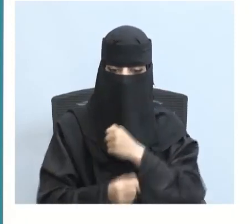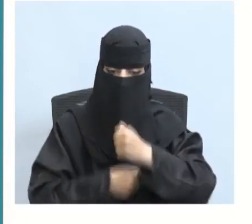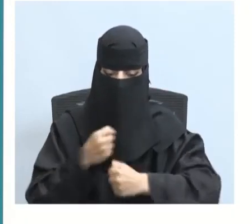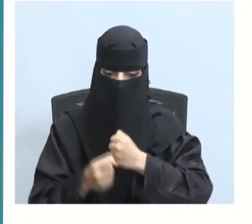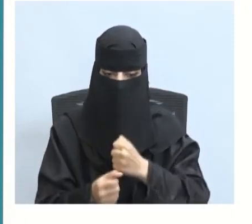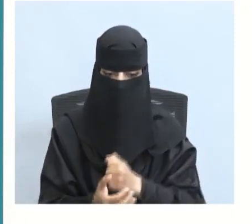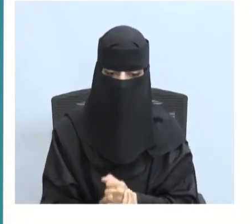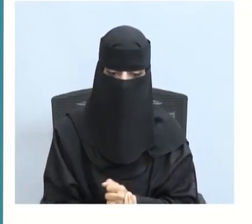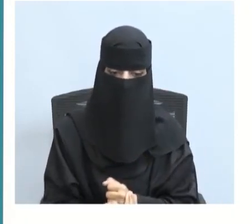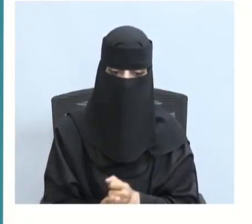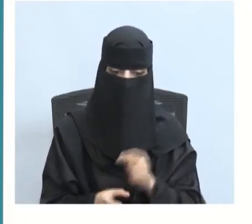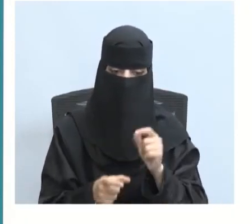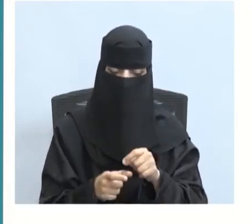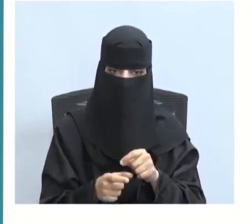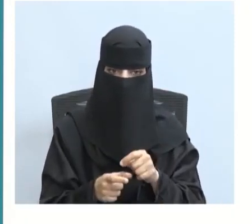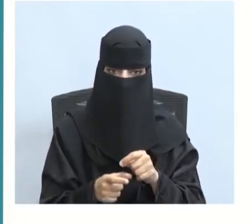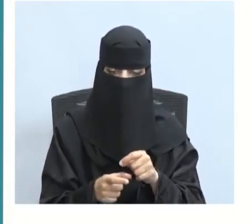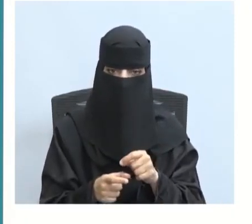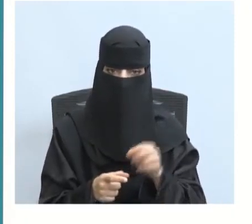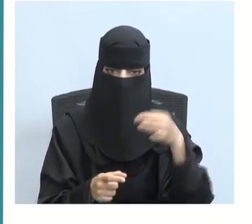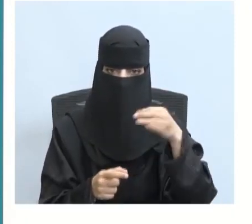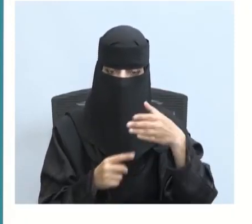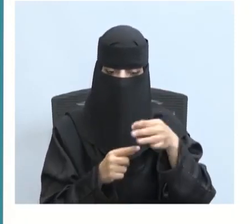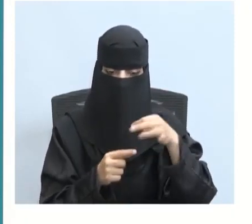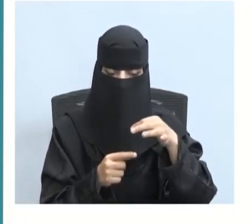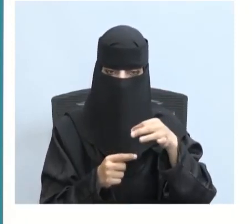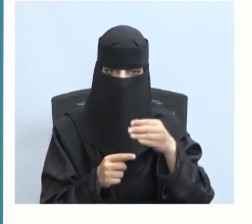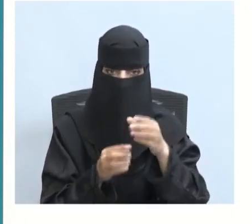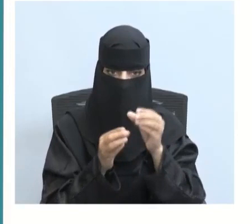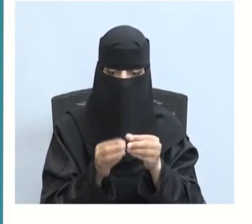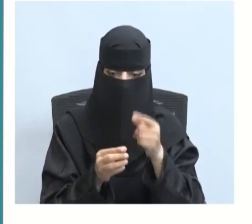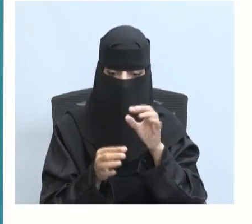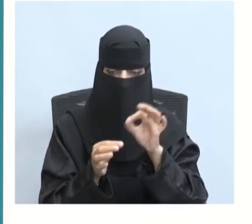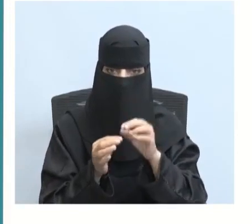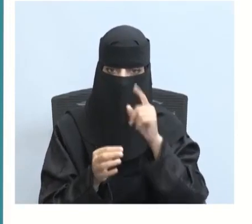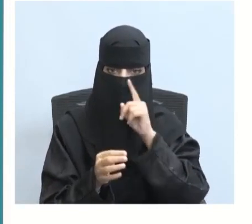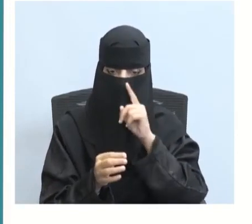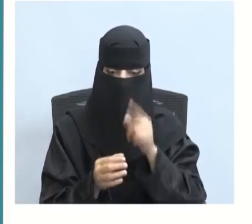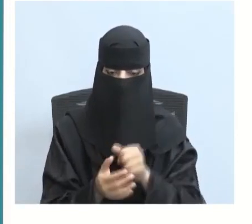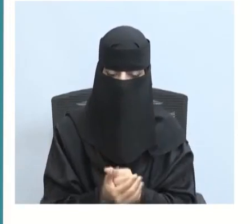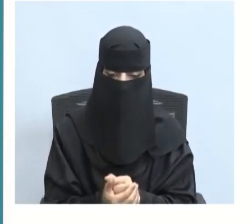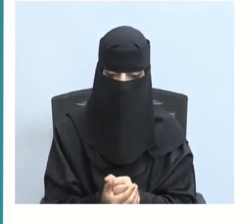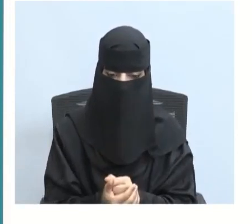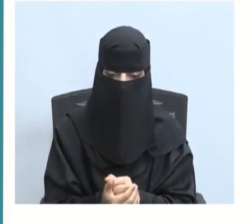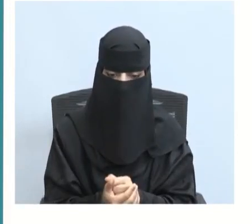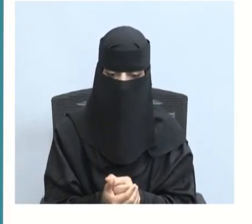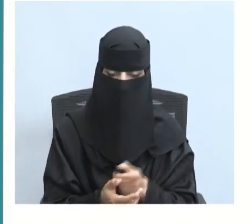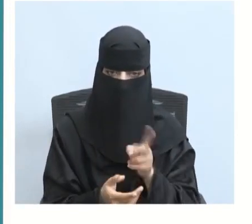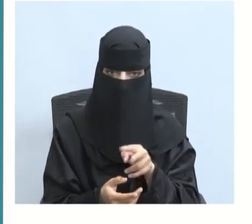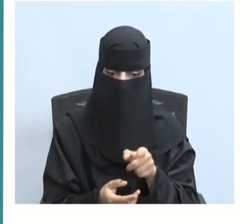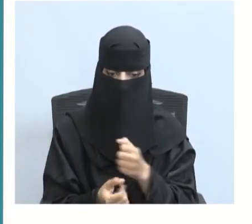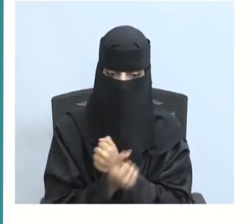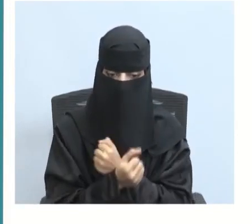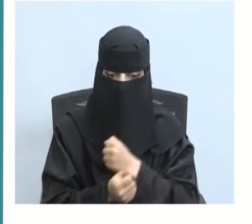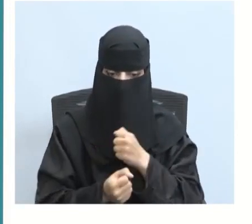حركيه في طاقه حركيه في ورق الصنفره بعد ذلك